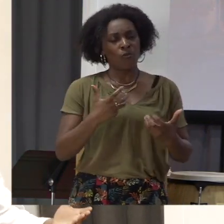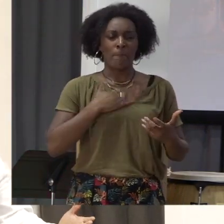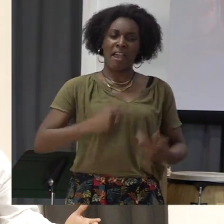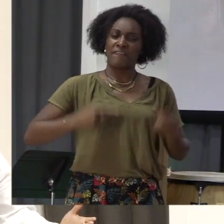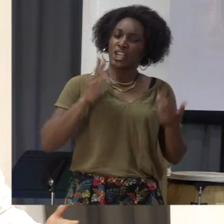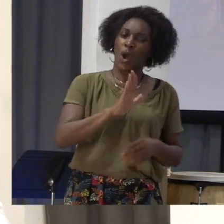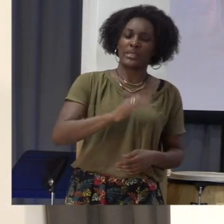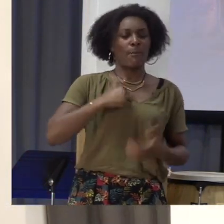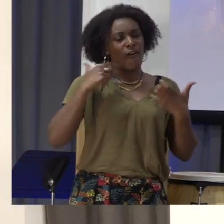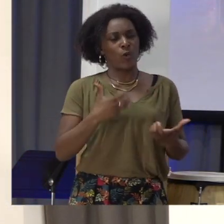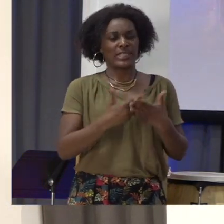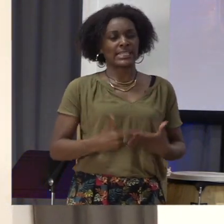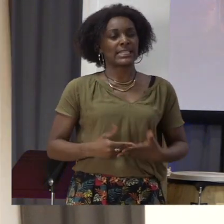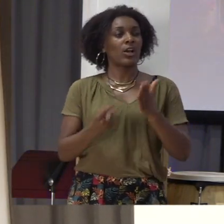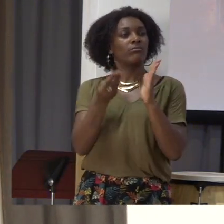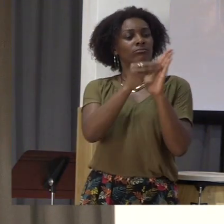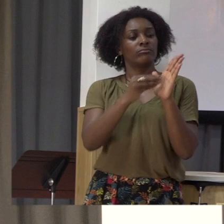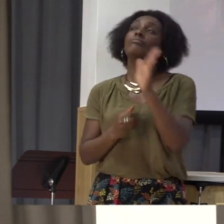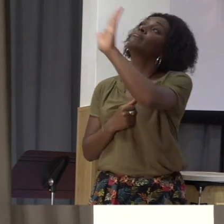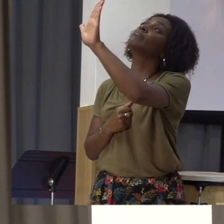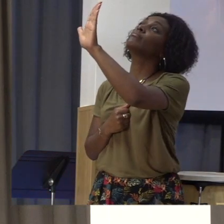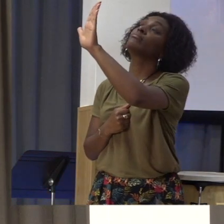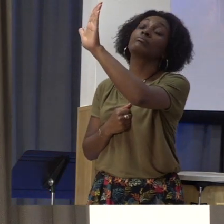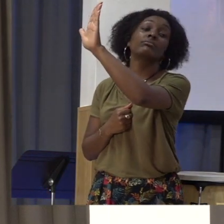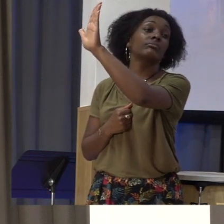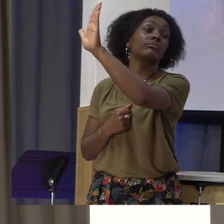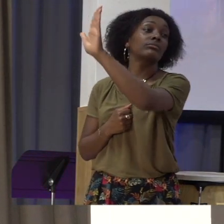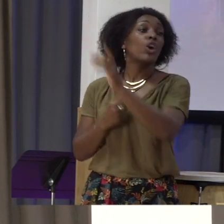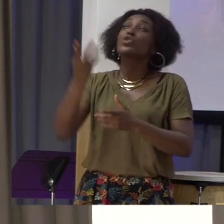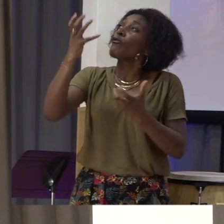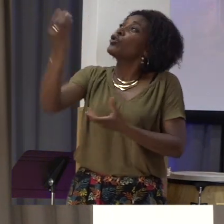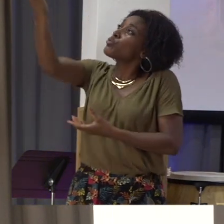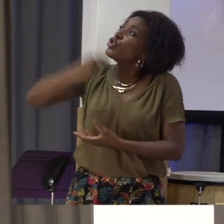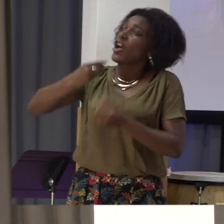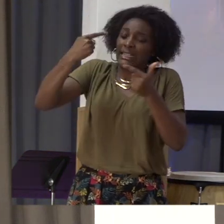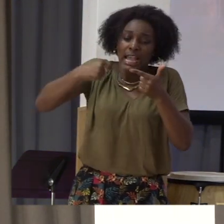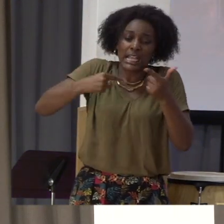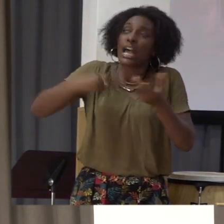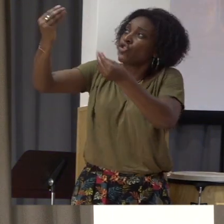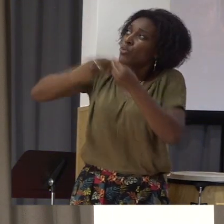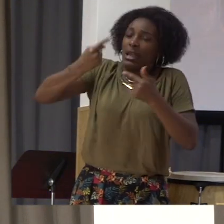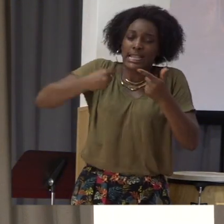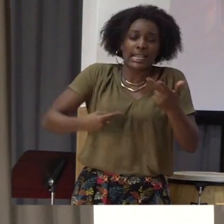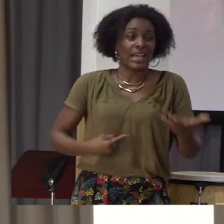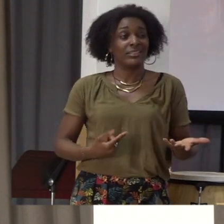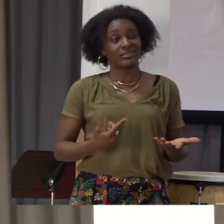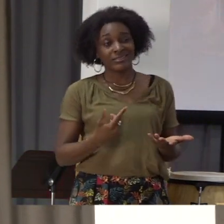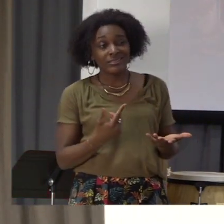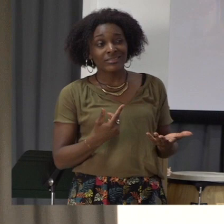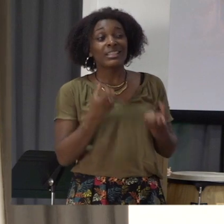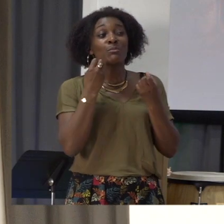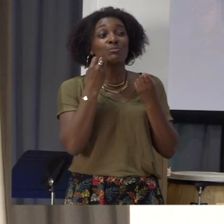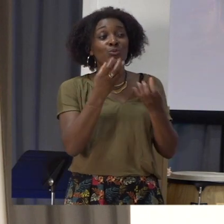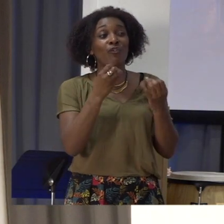soit dirigée et de ce que nous voulons recevoir. Raison pour laquelle beaucoup de chrétiens n'arrivent pas